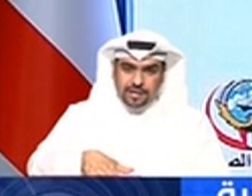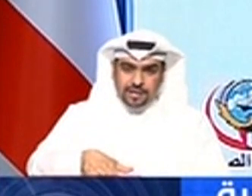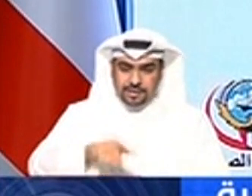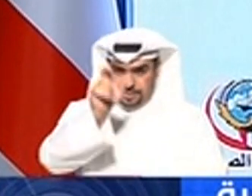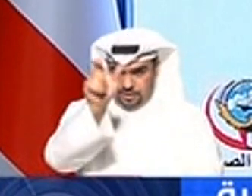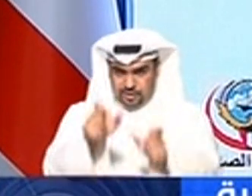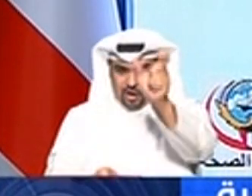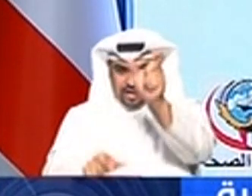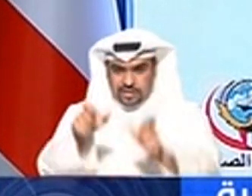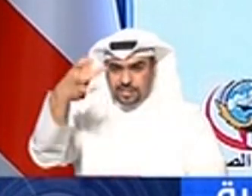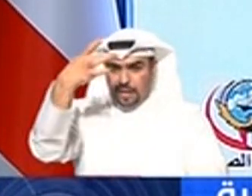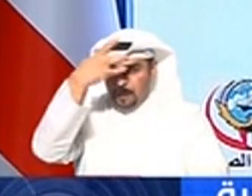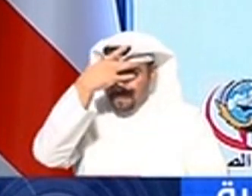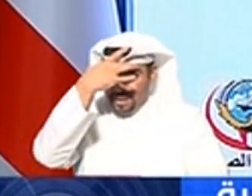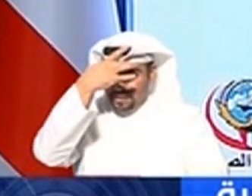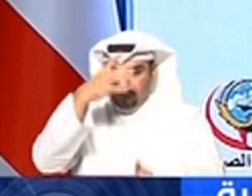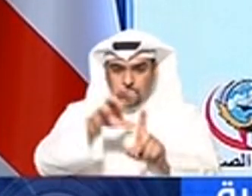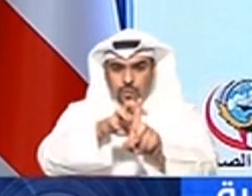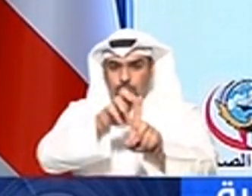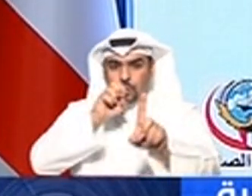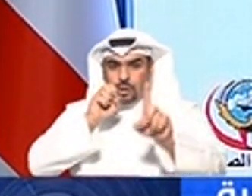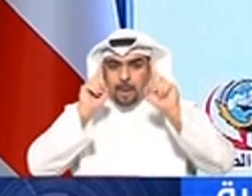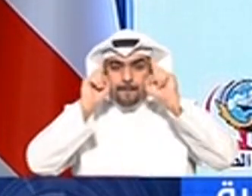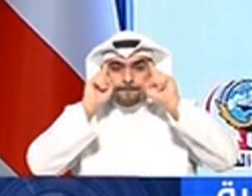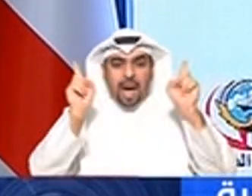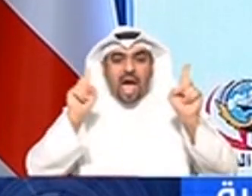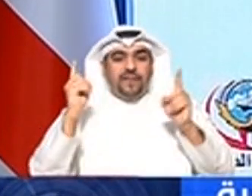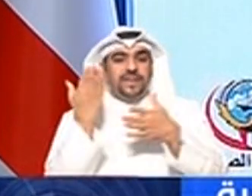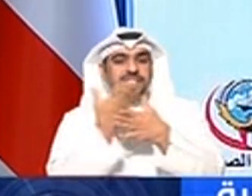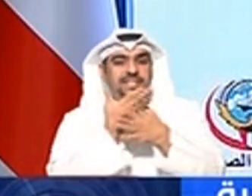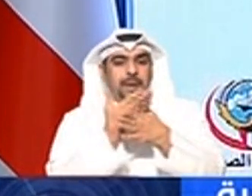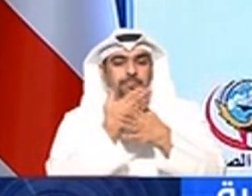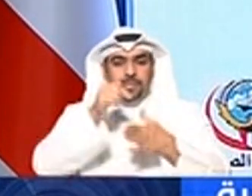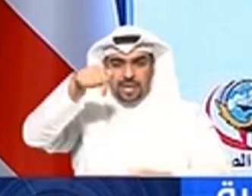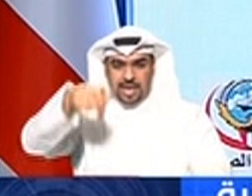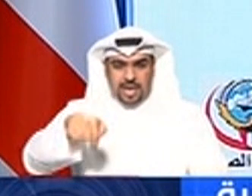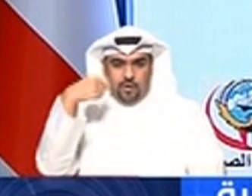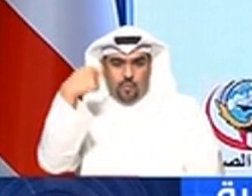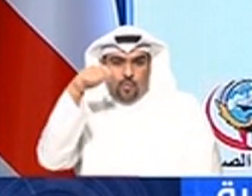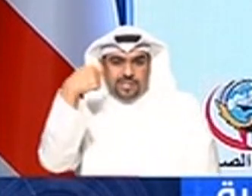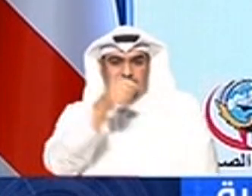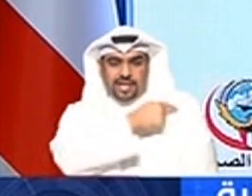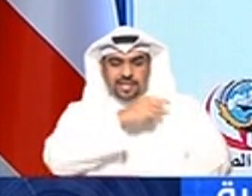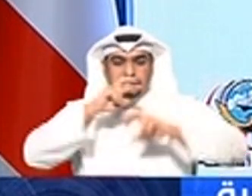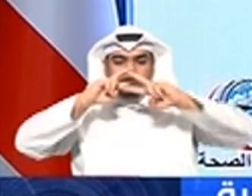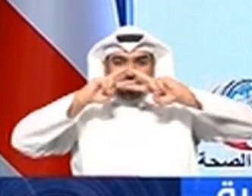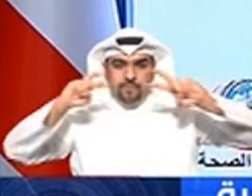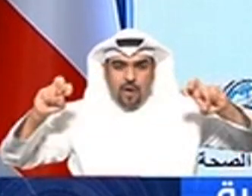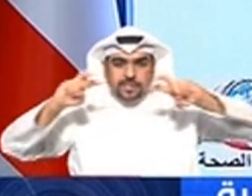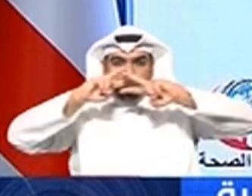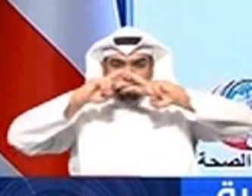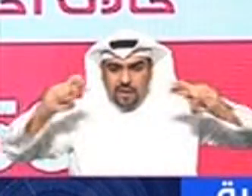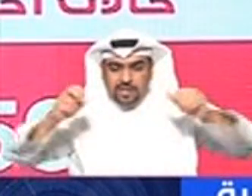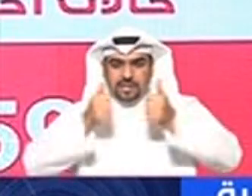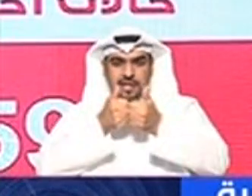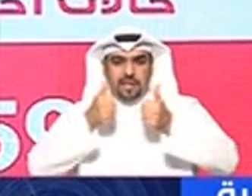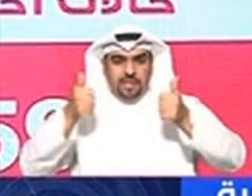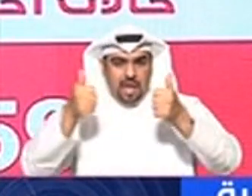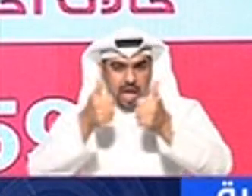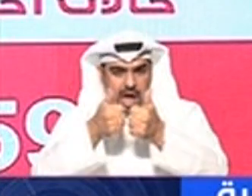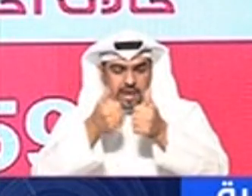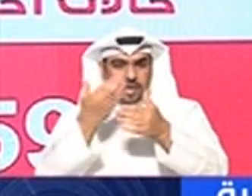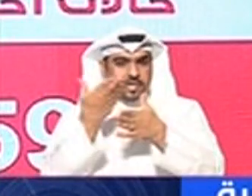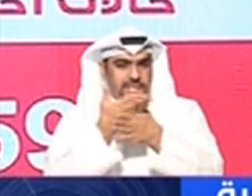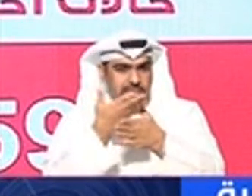تقوم الفرق الوقائية حقيقة بمتابعة أسباب العدوى وفحص المخالطين وتتبعهم، هذا بالإضافة